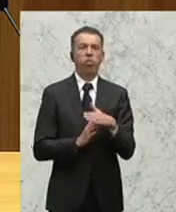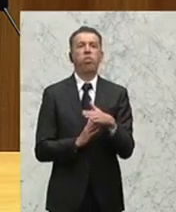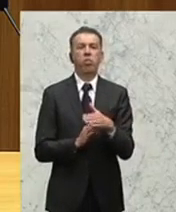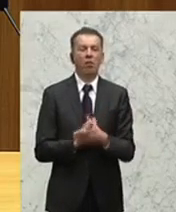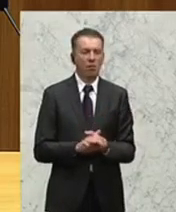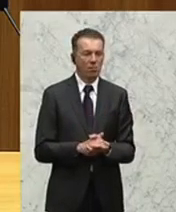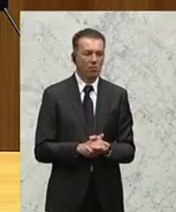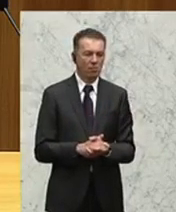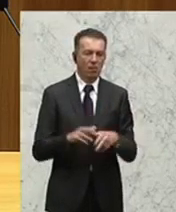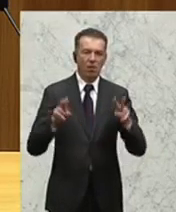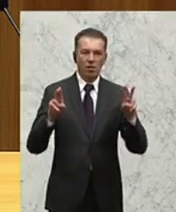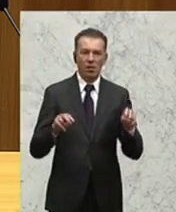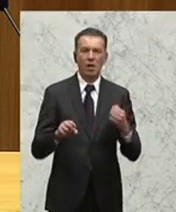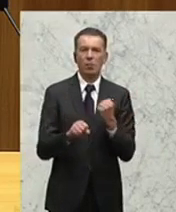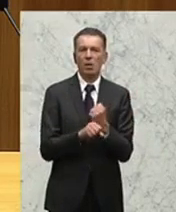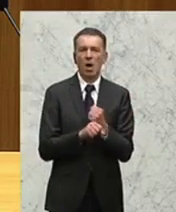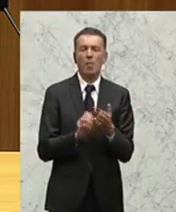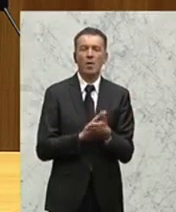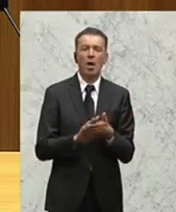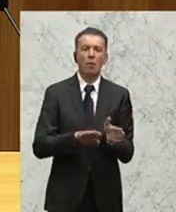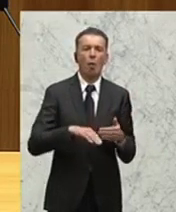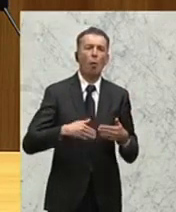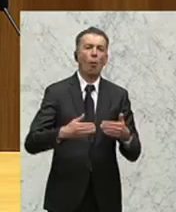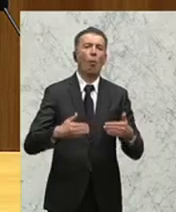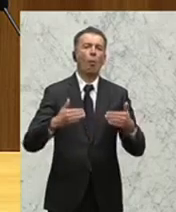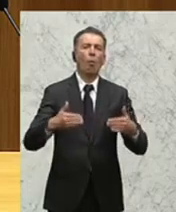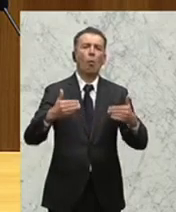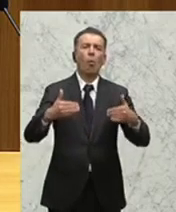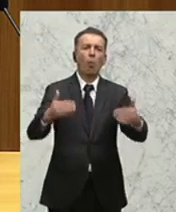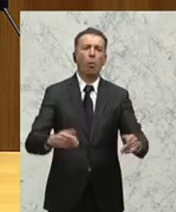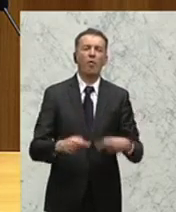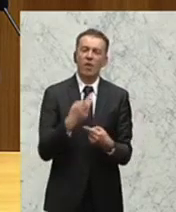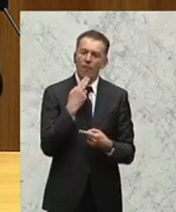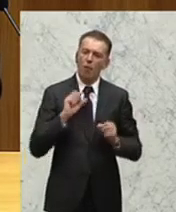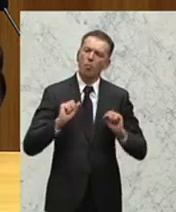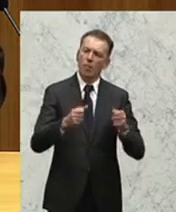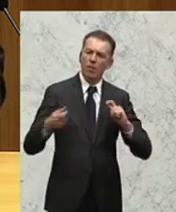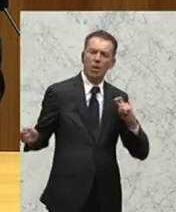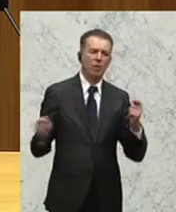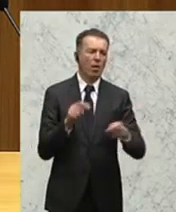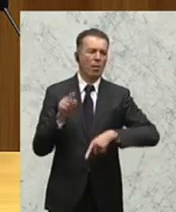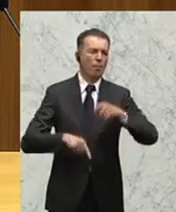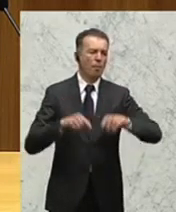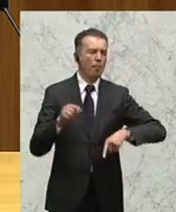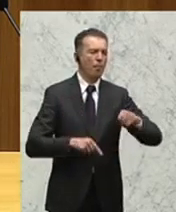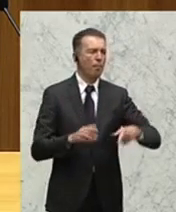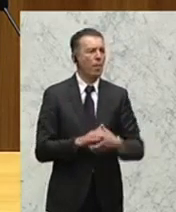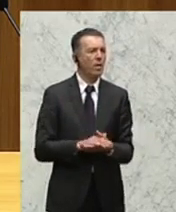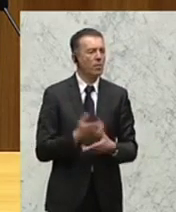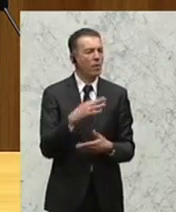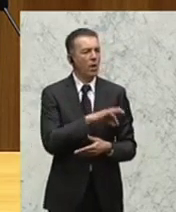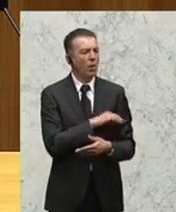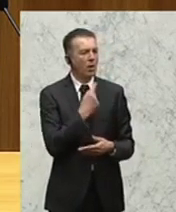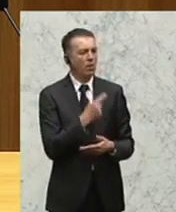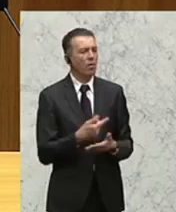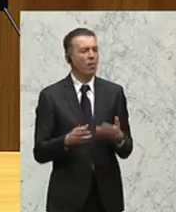Stillstand, wenn man Arbeit einfach nicht aufgreift, sondern vertagt. Wir wollen bewegen. Manches Mal ist gefragt, dann hat der Herr Kollege